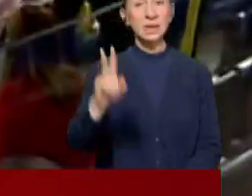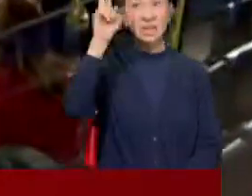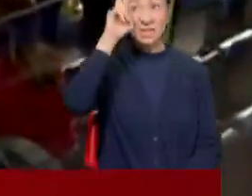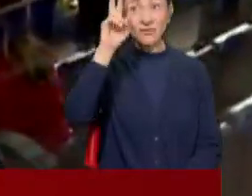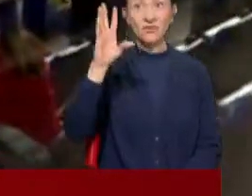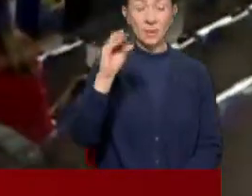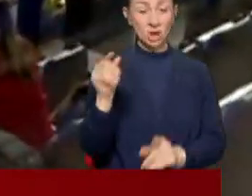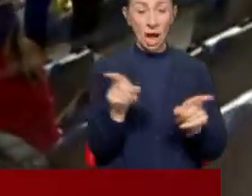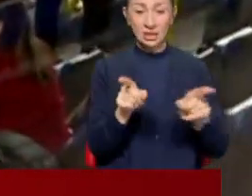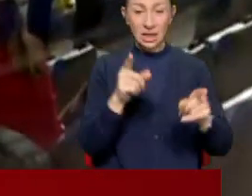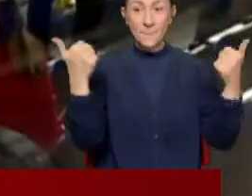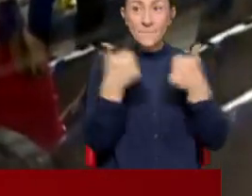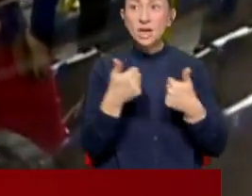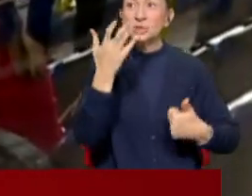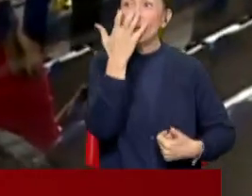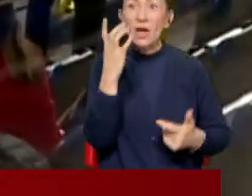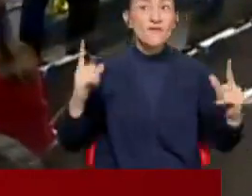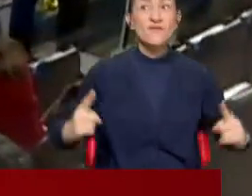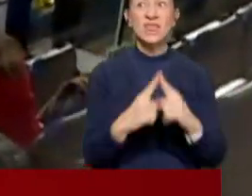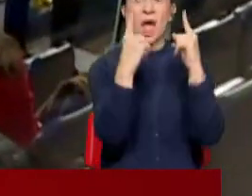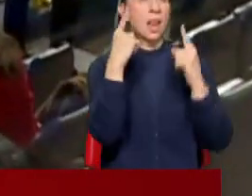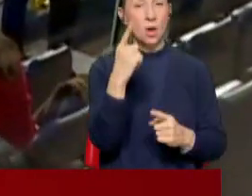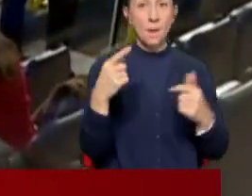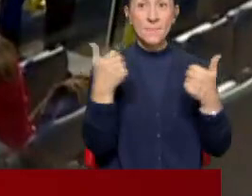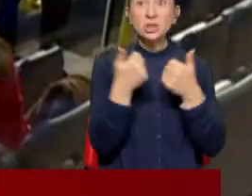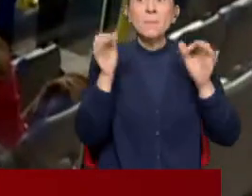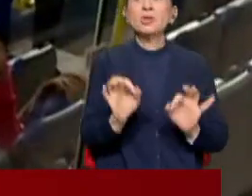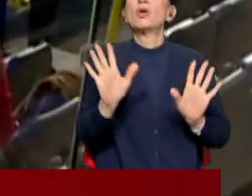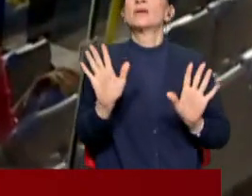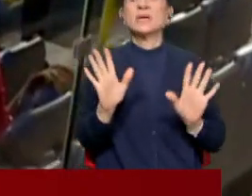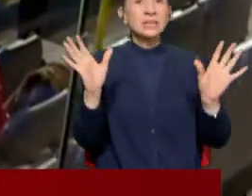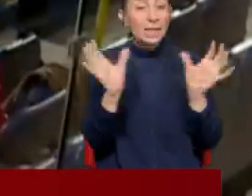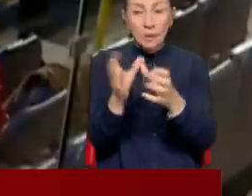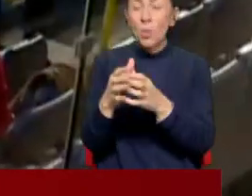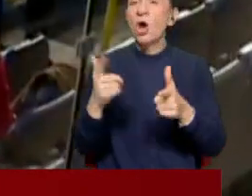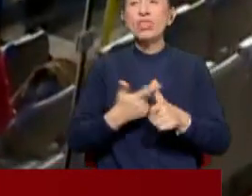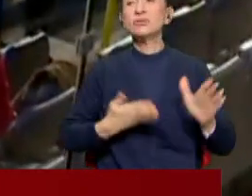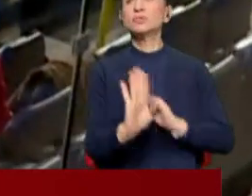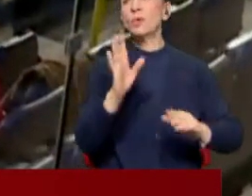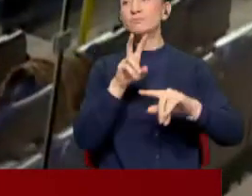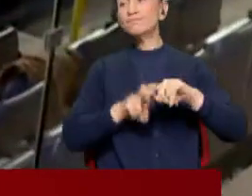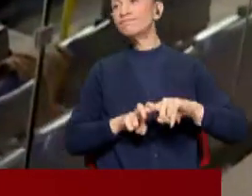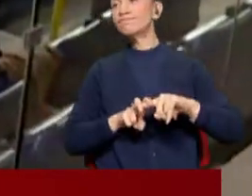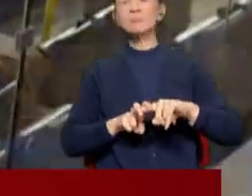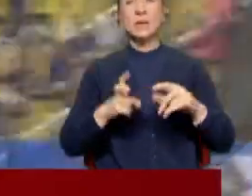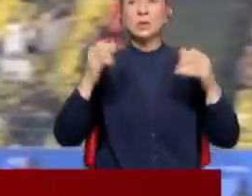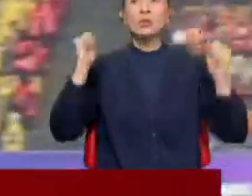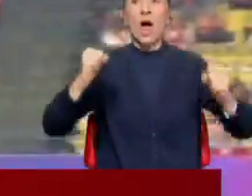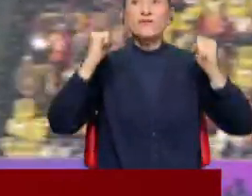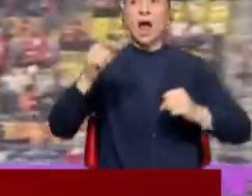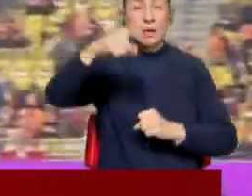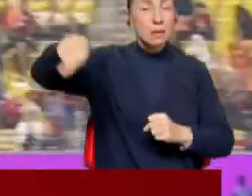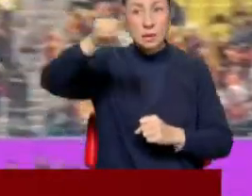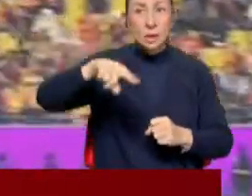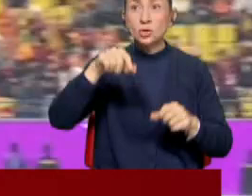Galatasaray'la Fenerbahçe arasında oynanması beklenen final maçında maç başlamadı. Takımlar otellerinden çıkmadılar. Tribünlerde bekleyen